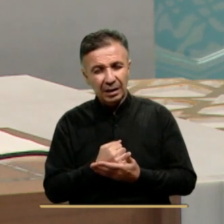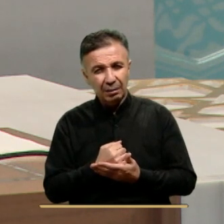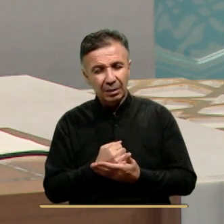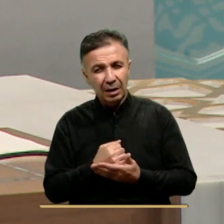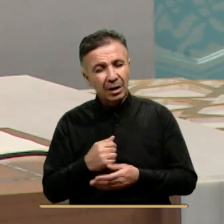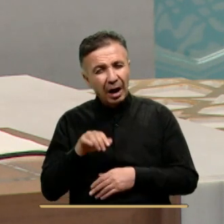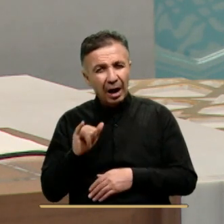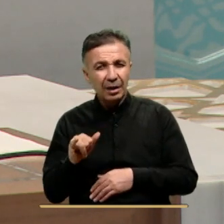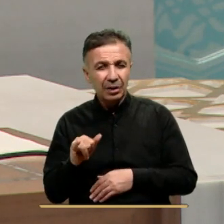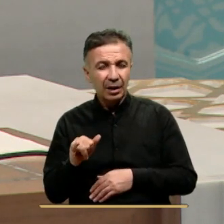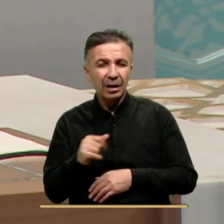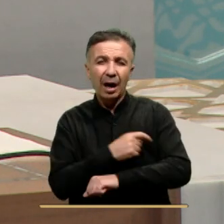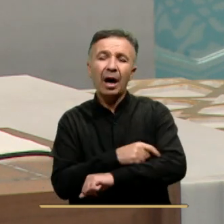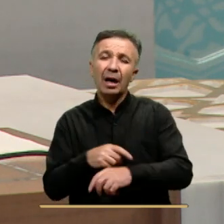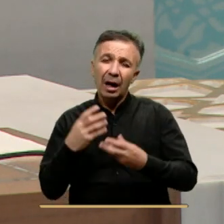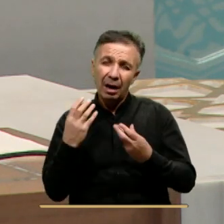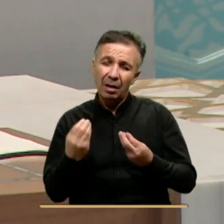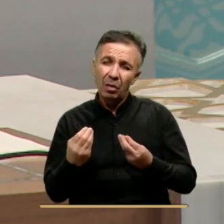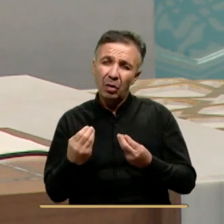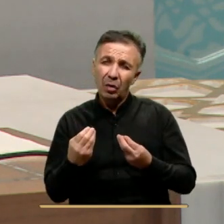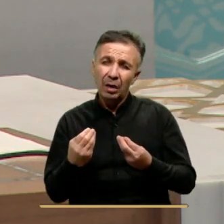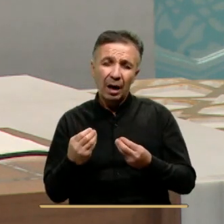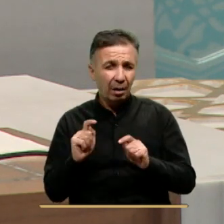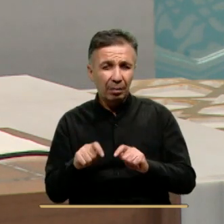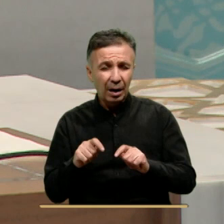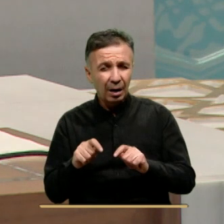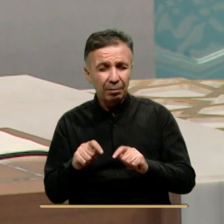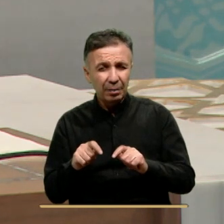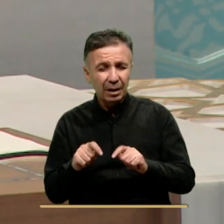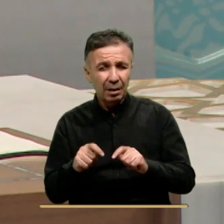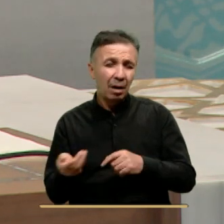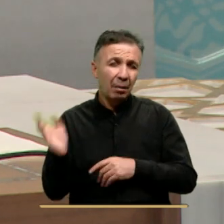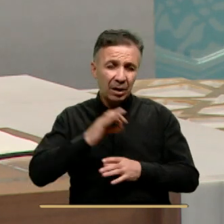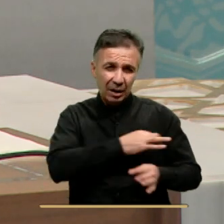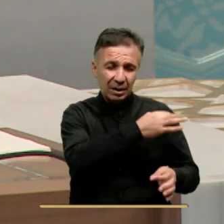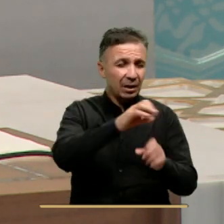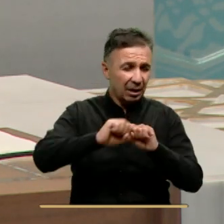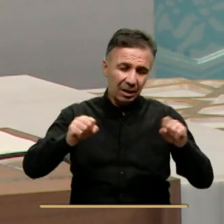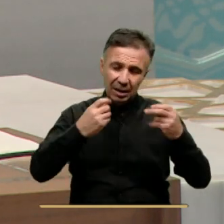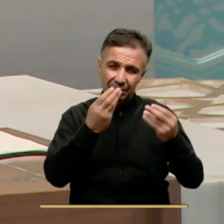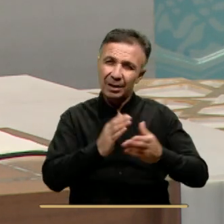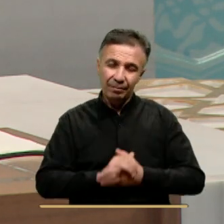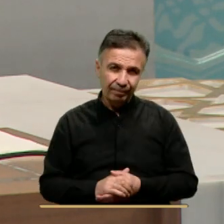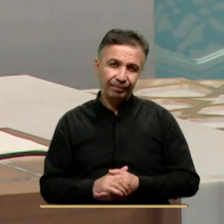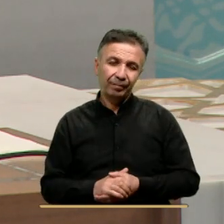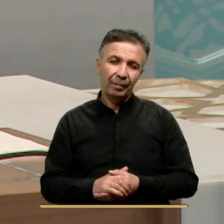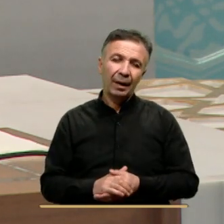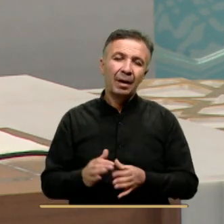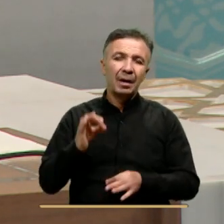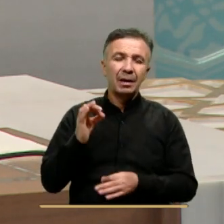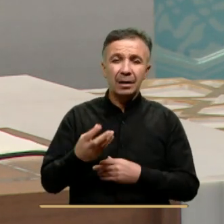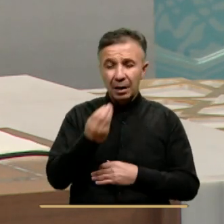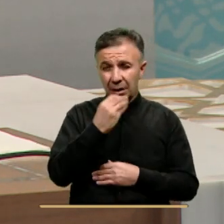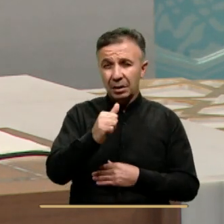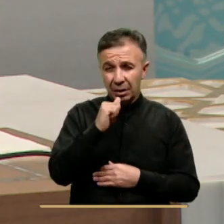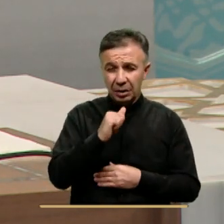aynı şekilde harama bulaşabilir ve diğer insanlara zarar verebilir insan yediğine